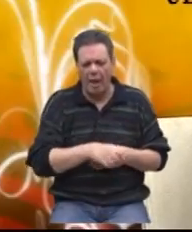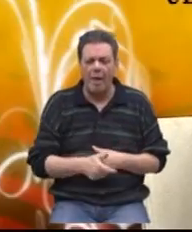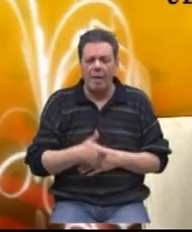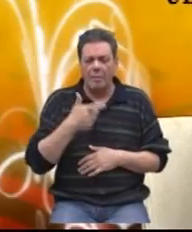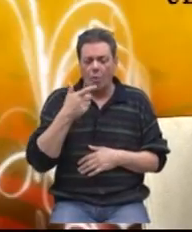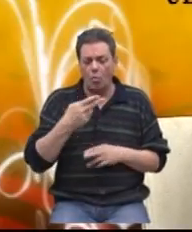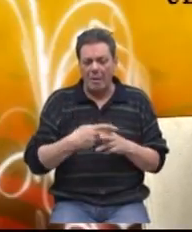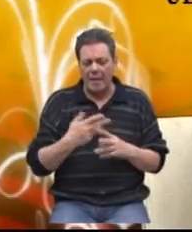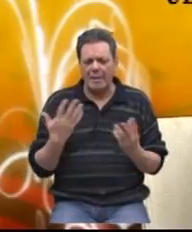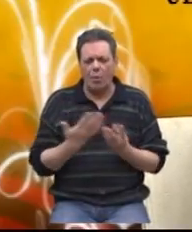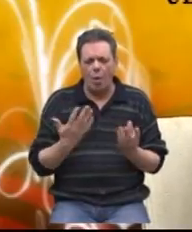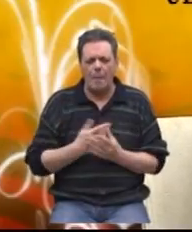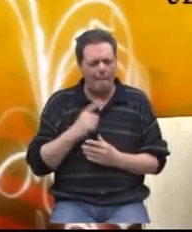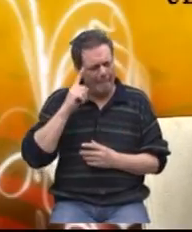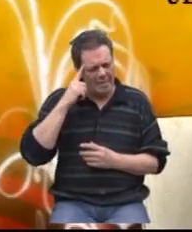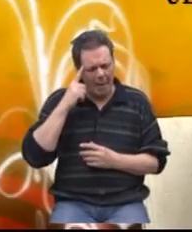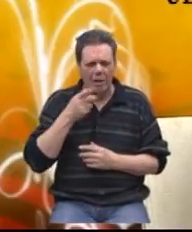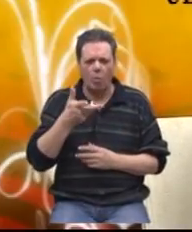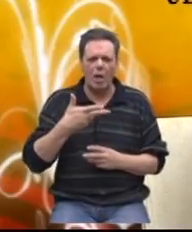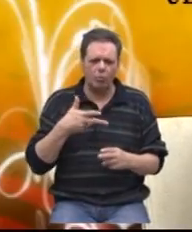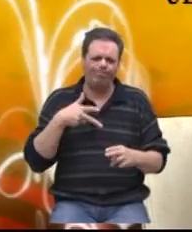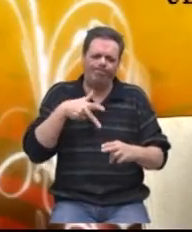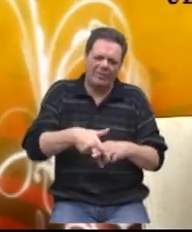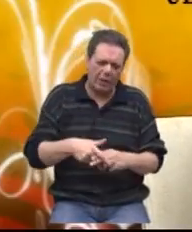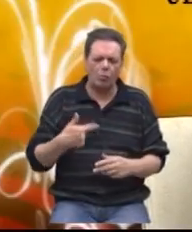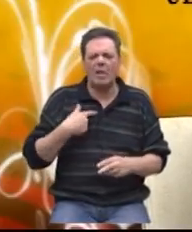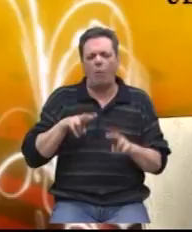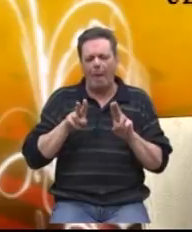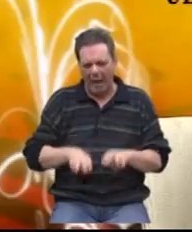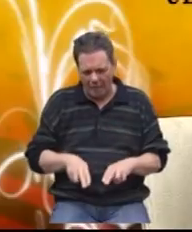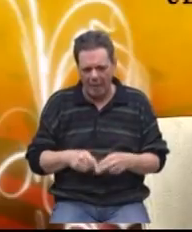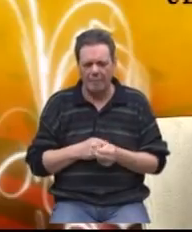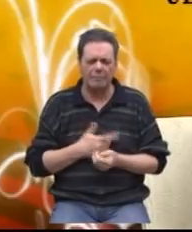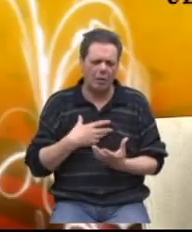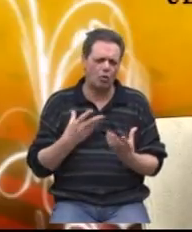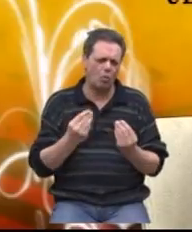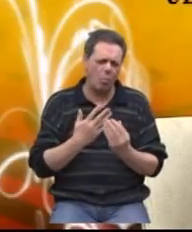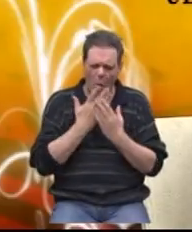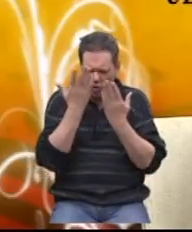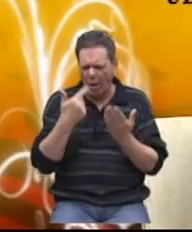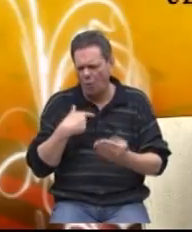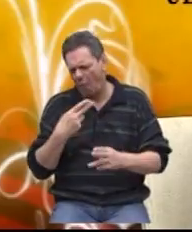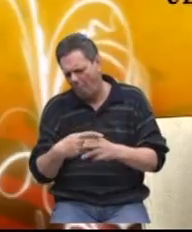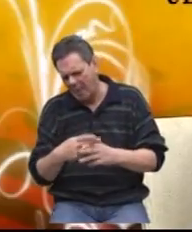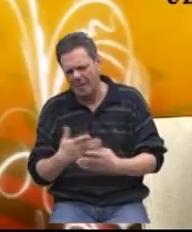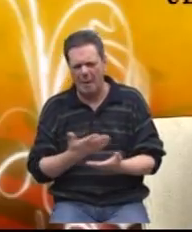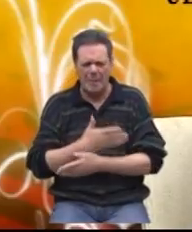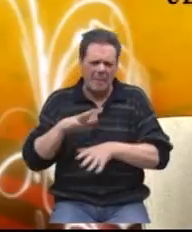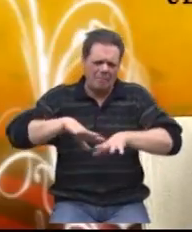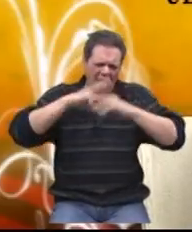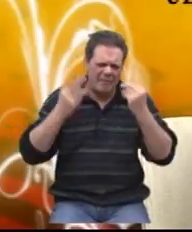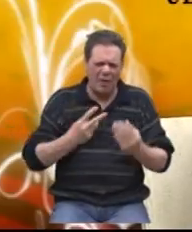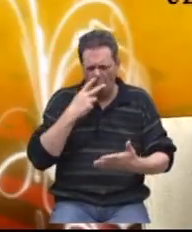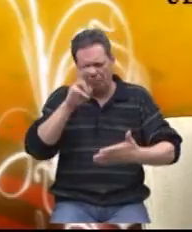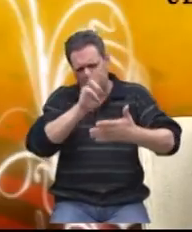koji smatraju da su zakinuti za neka svoja prava jer su jako puno čitali o svojim bolestima, sve su pročitali